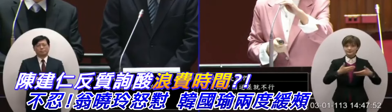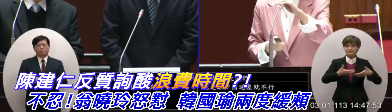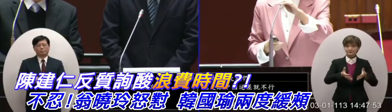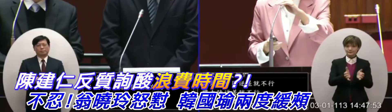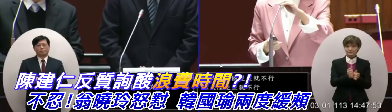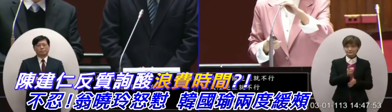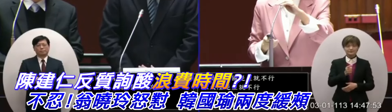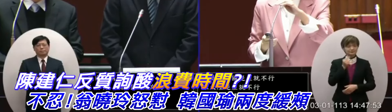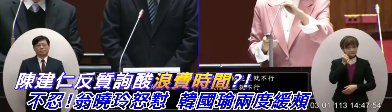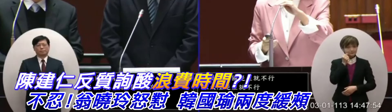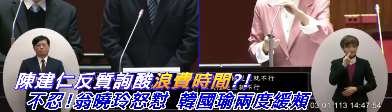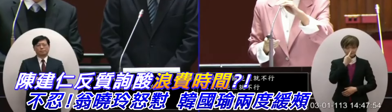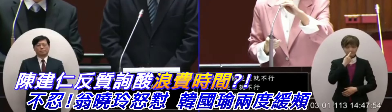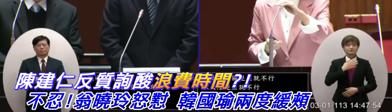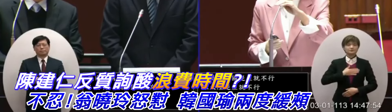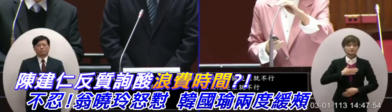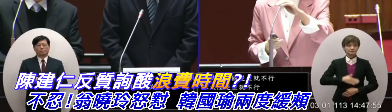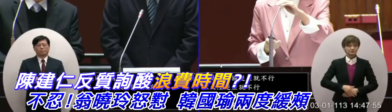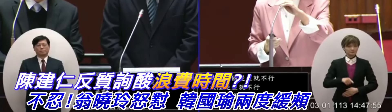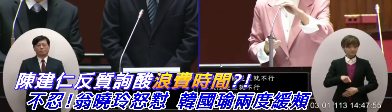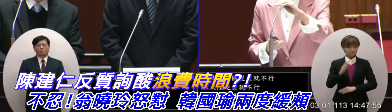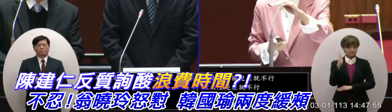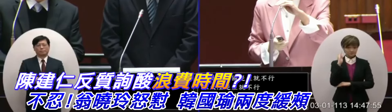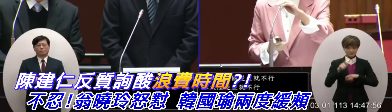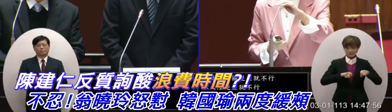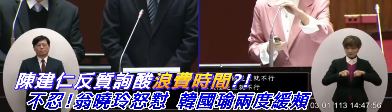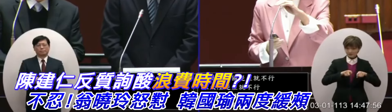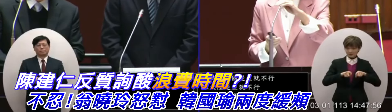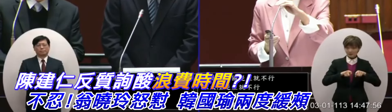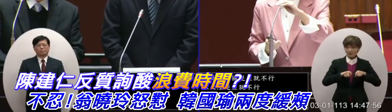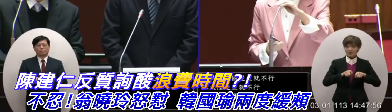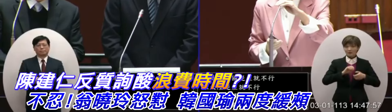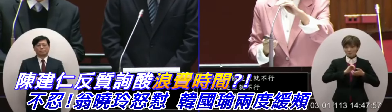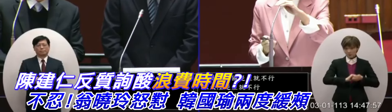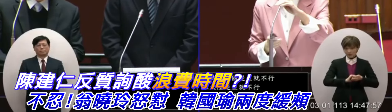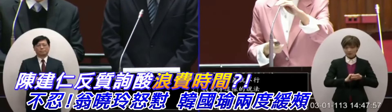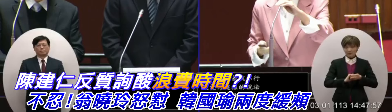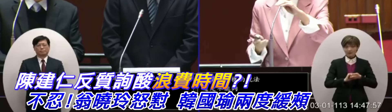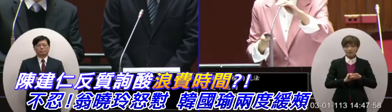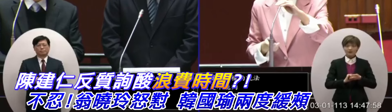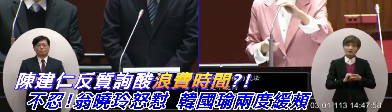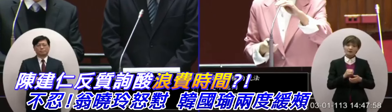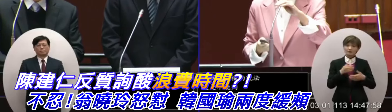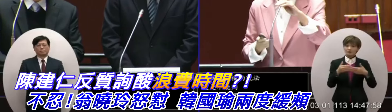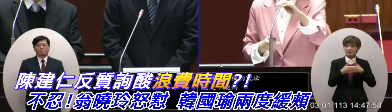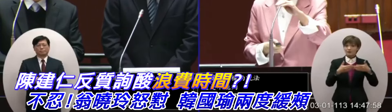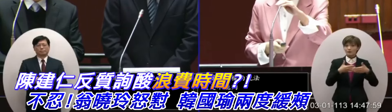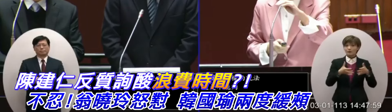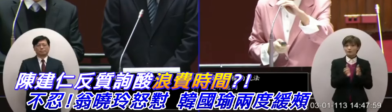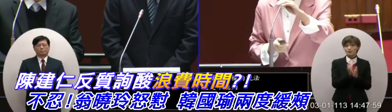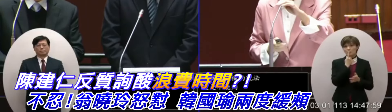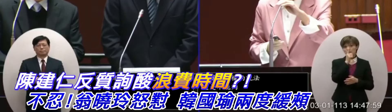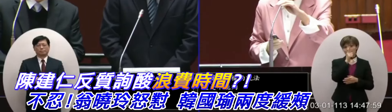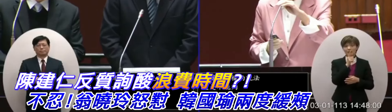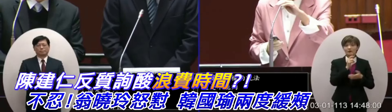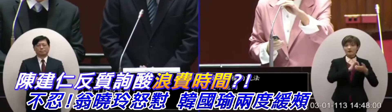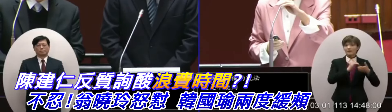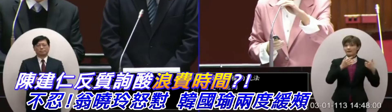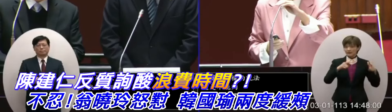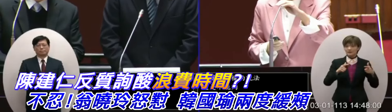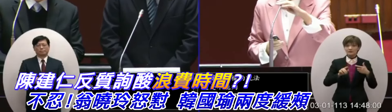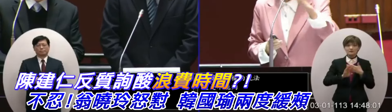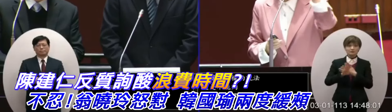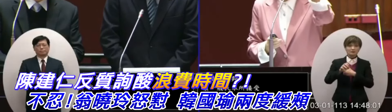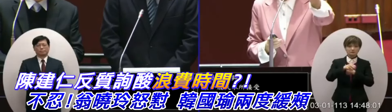其实我知道这个政策也不是交通部自己一个可以做的，它毕竟是一个几个部会大家一起决定